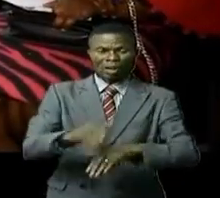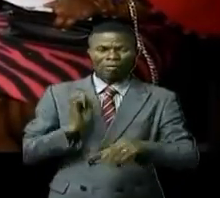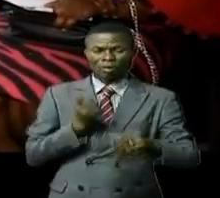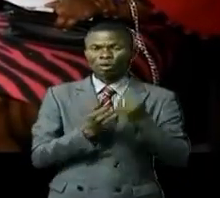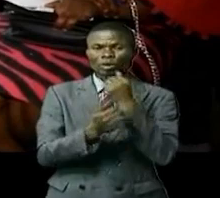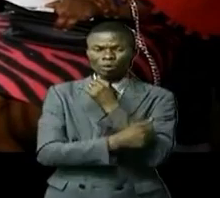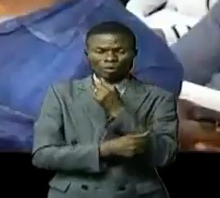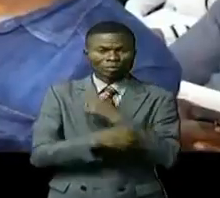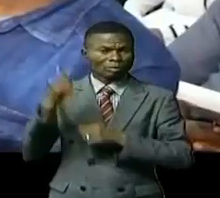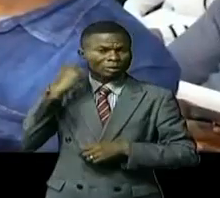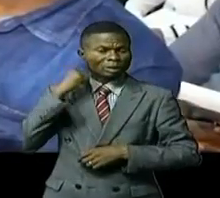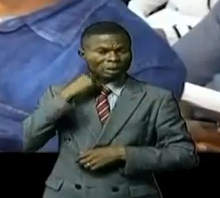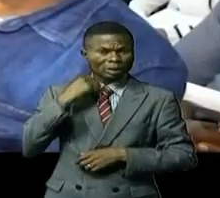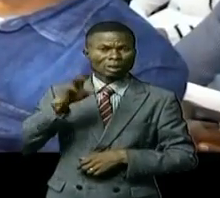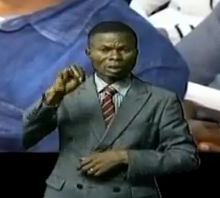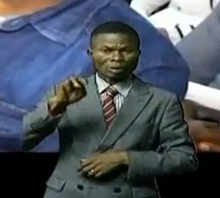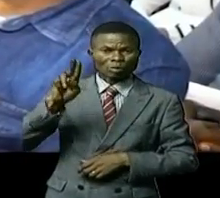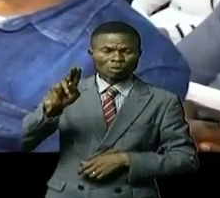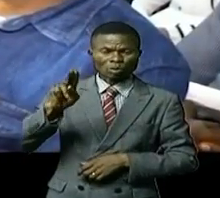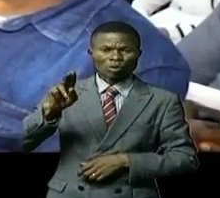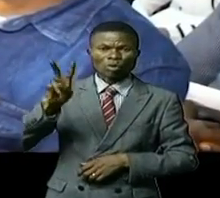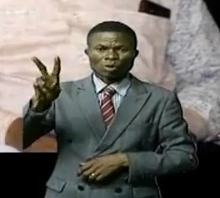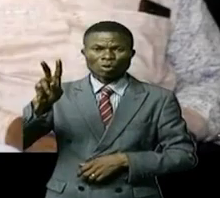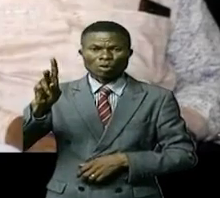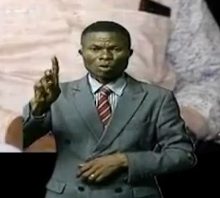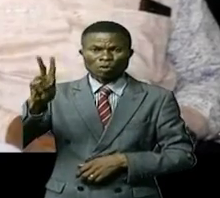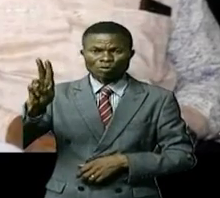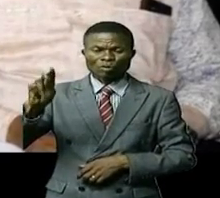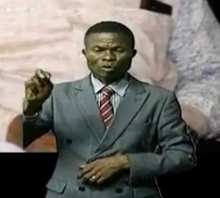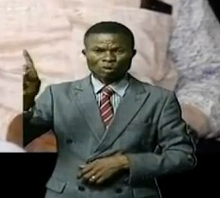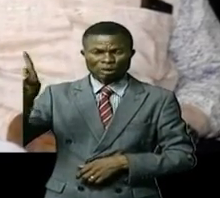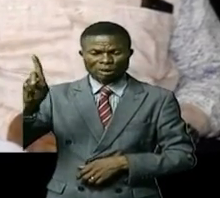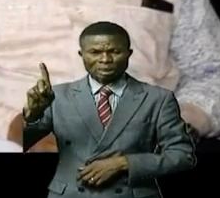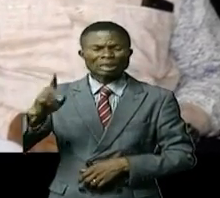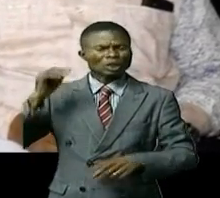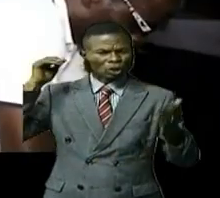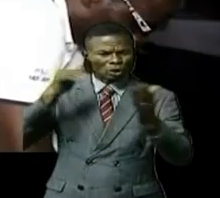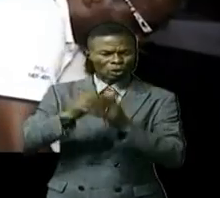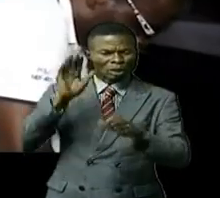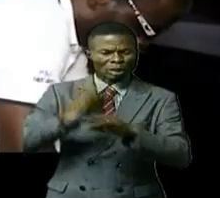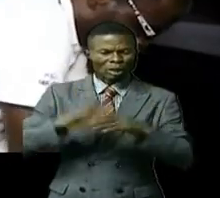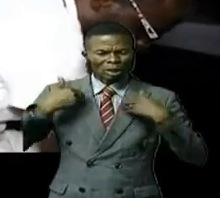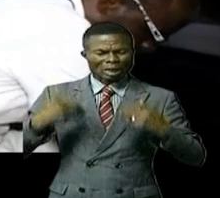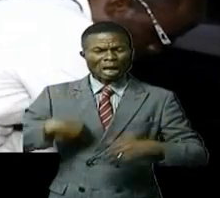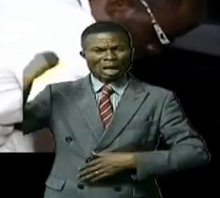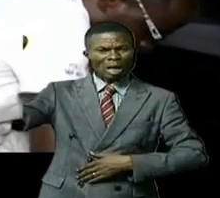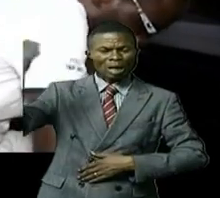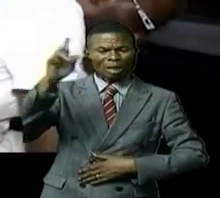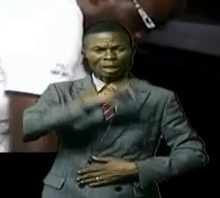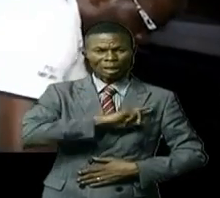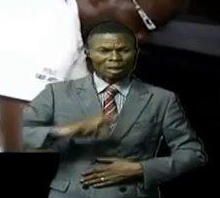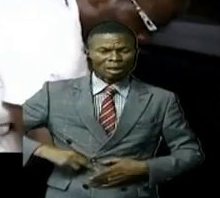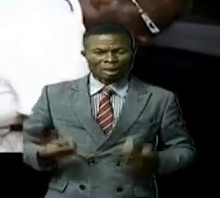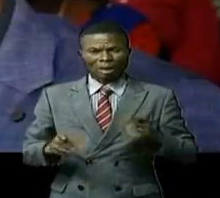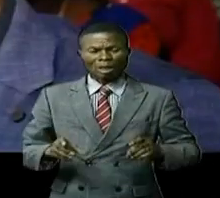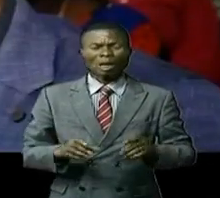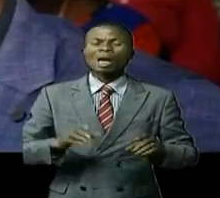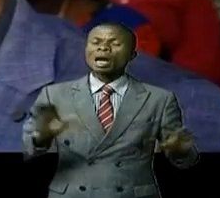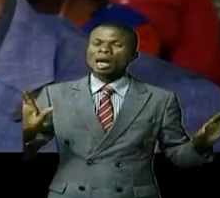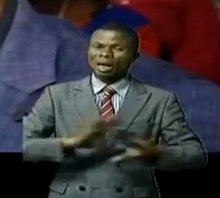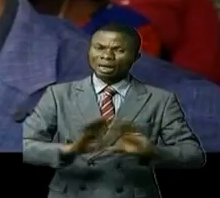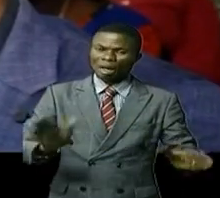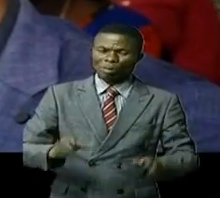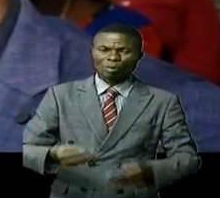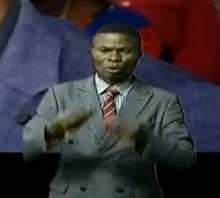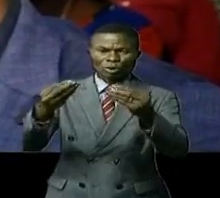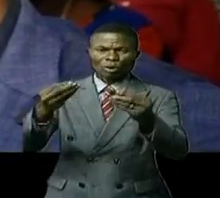Le docteur Mouvoudi affirme qu'en partant de soins primaires jusqu'à la couverture sanitaire universelle, la RDC peut se prévaloir de